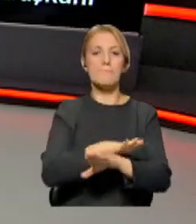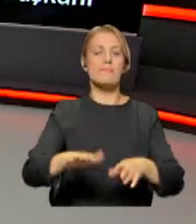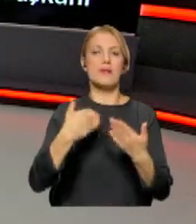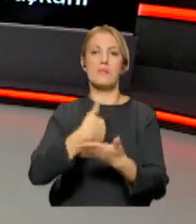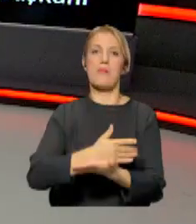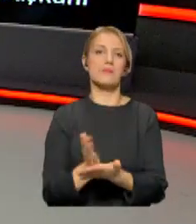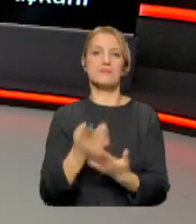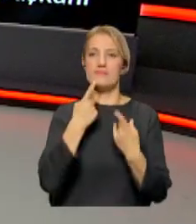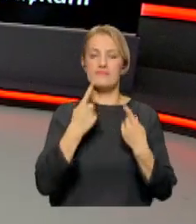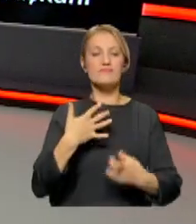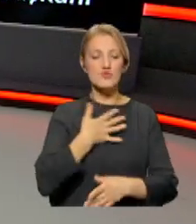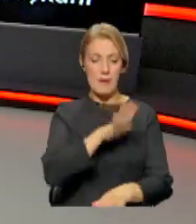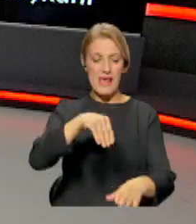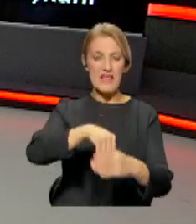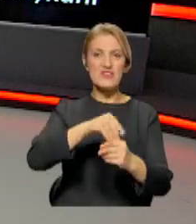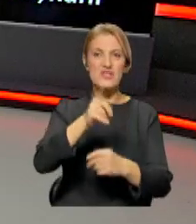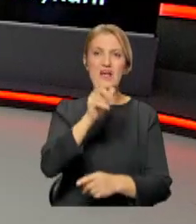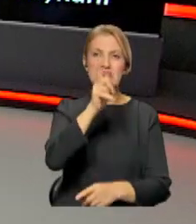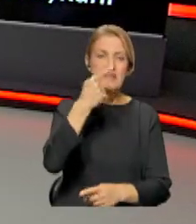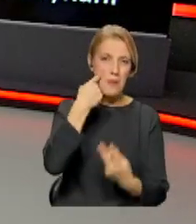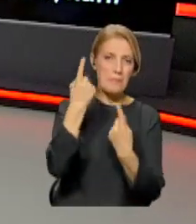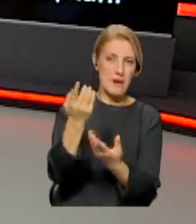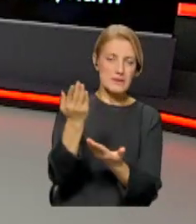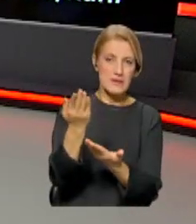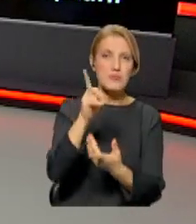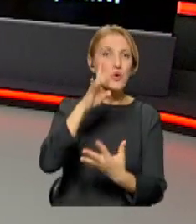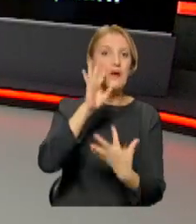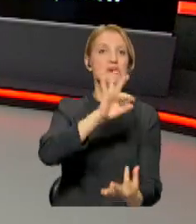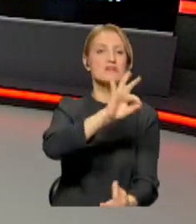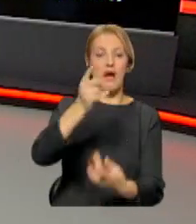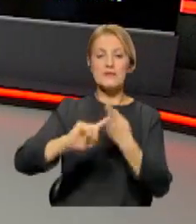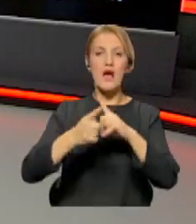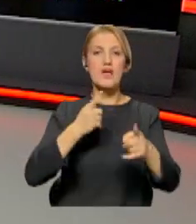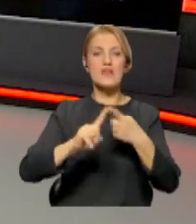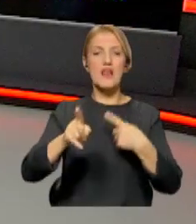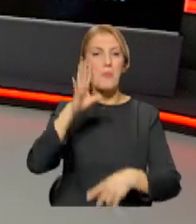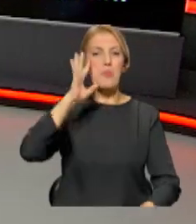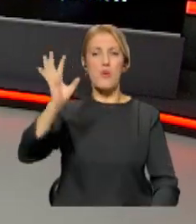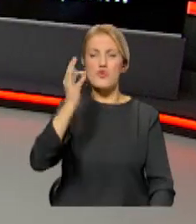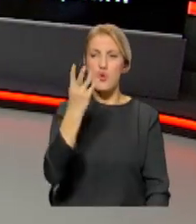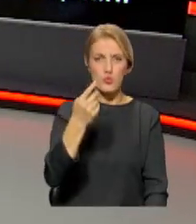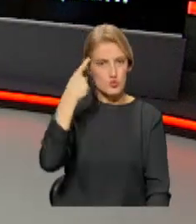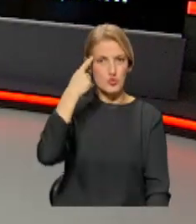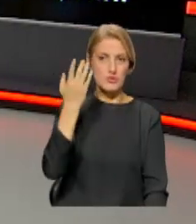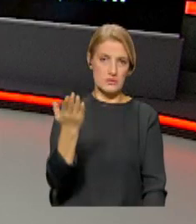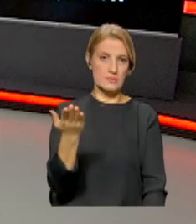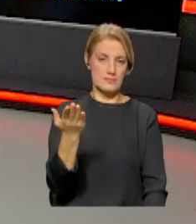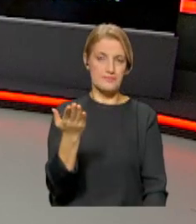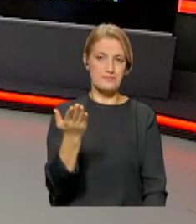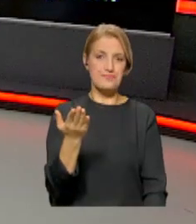hakikaten Yani bu ya CHP'nin içinden çıkan şu seslere Bakın bu insanların siyaset profesyoneli olduğunu düşünün